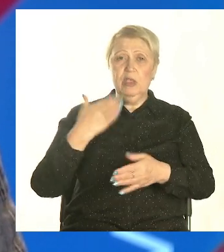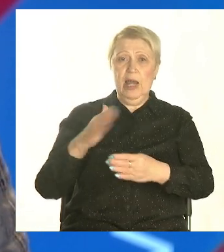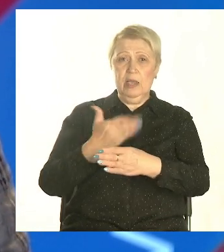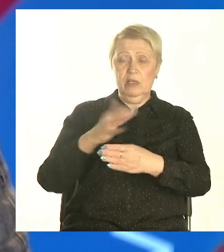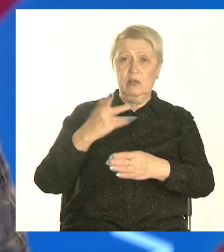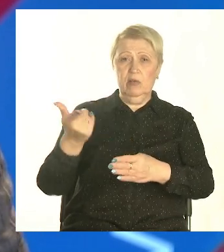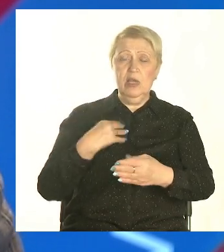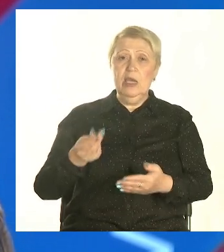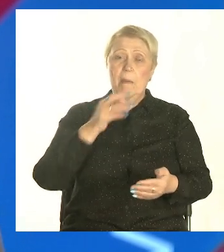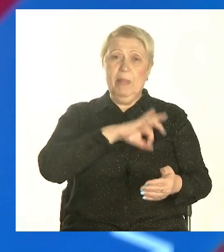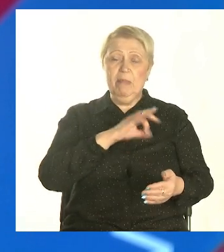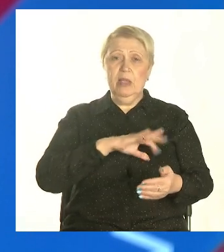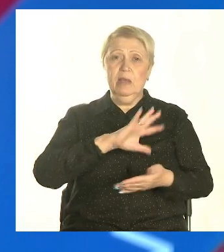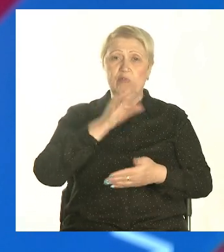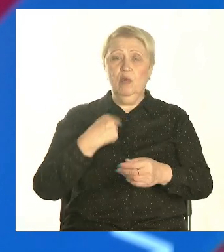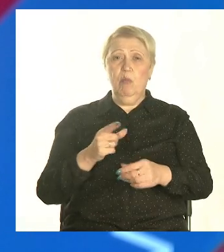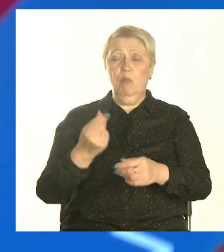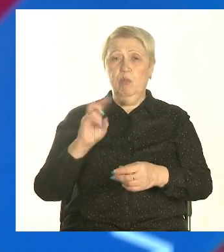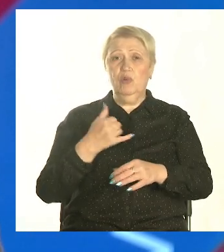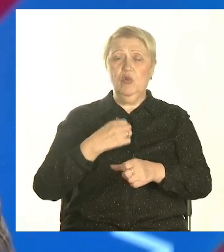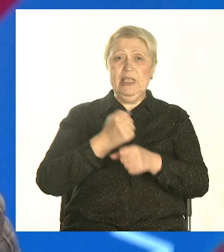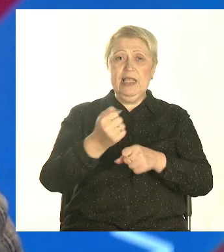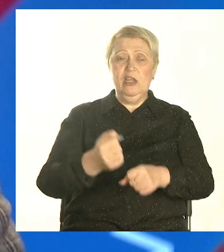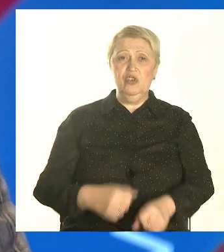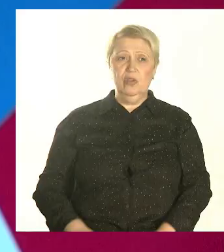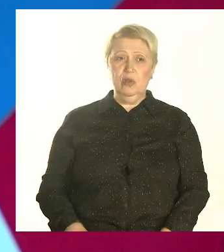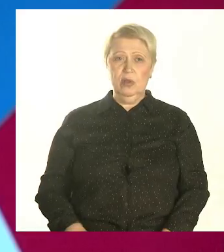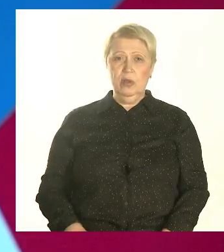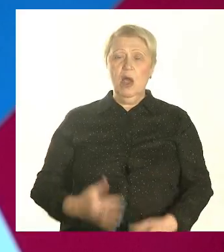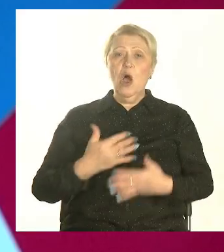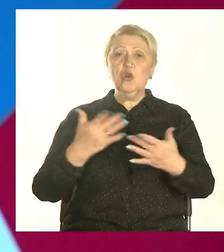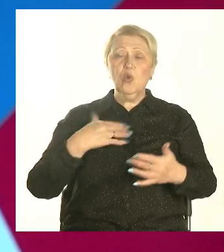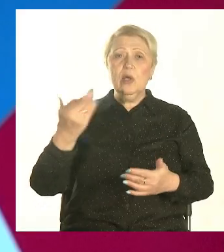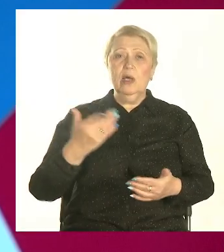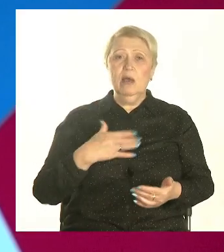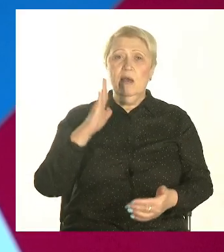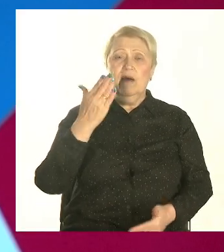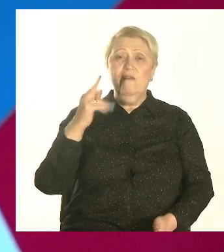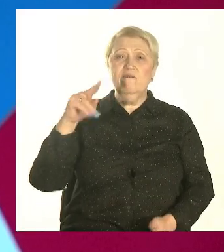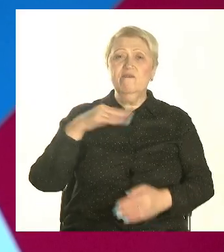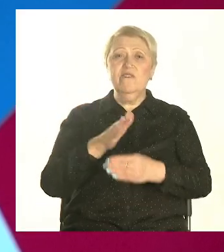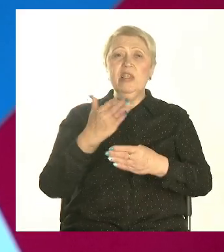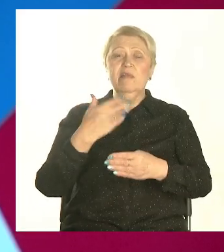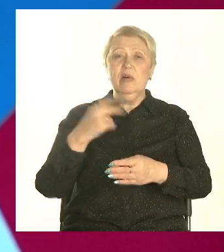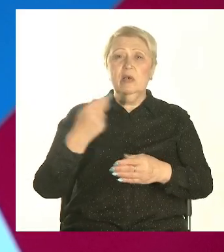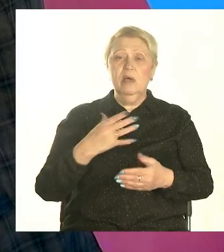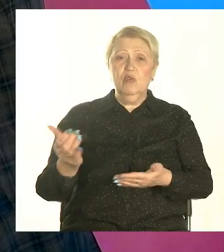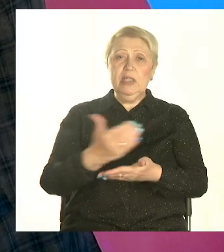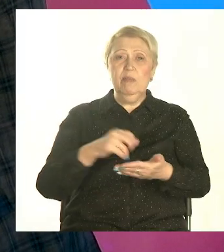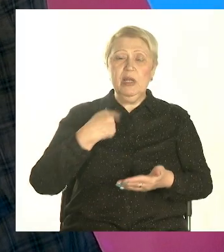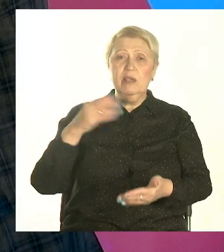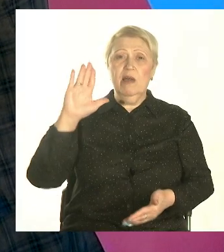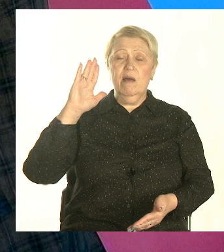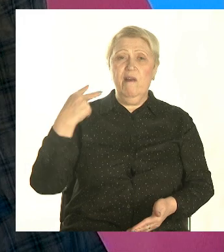и применены уже по назначению. То есть каждая а сколько фракция. Видов собирают в Владивостоке? В настоящий момент, я думаю,